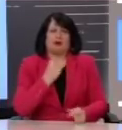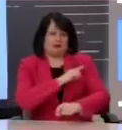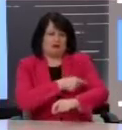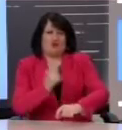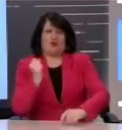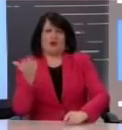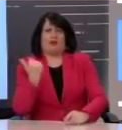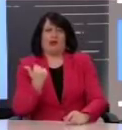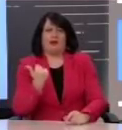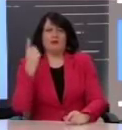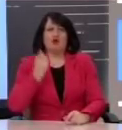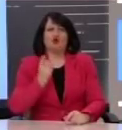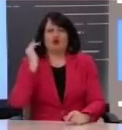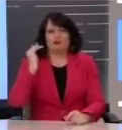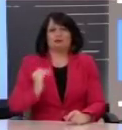ισχύως.